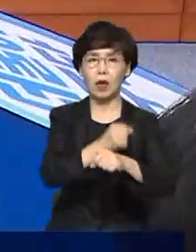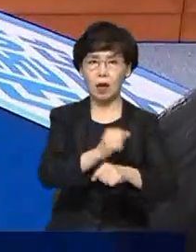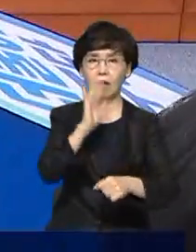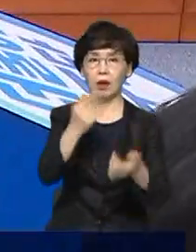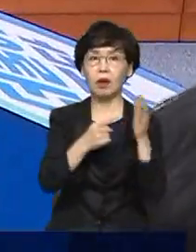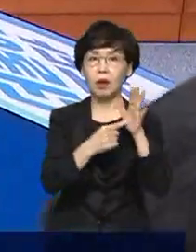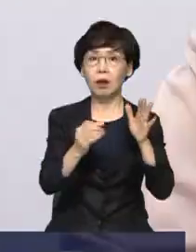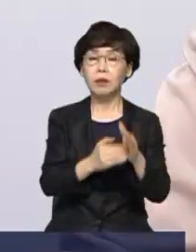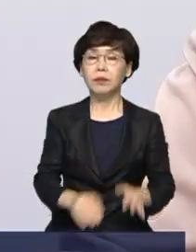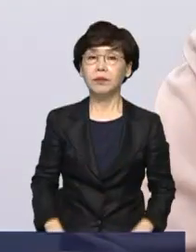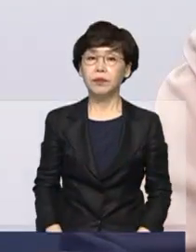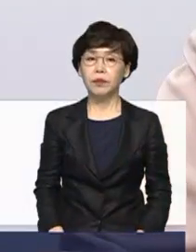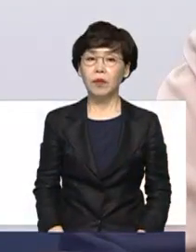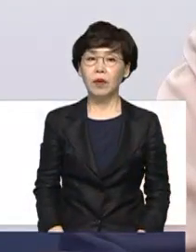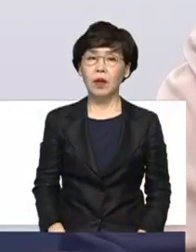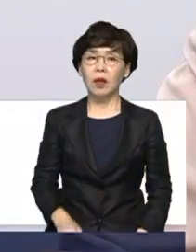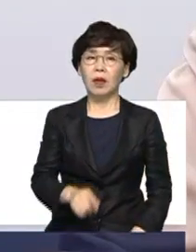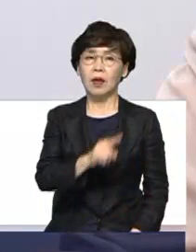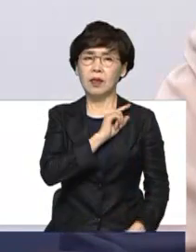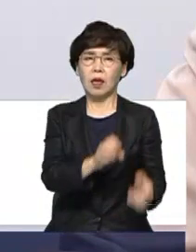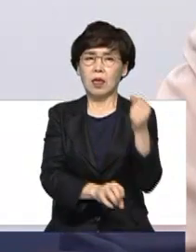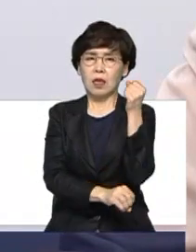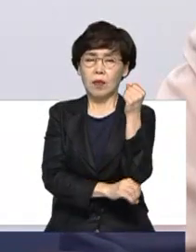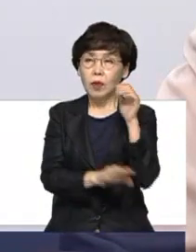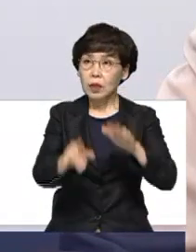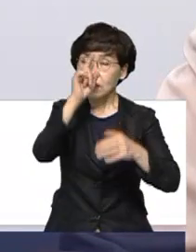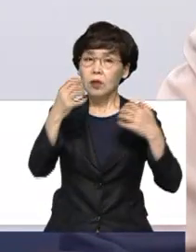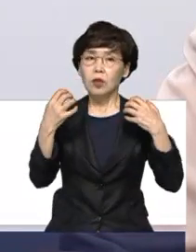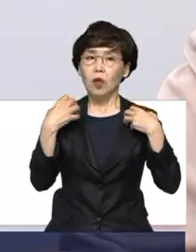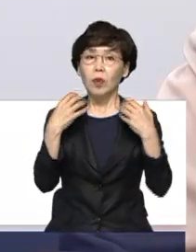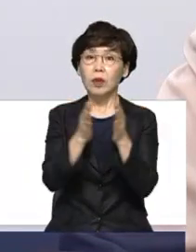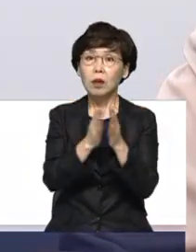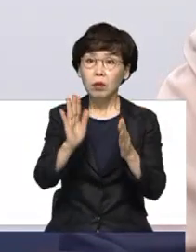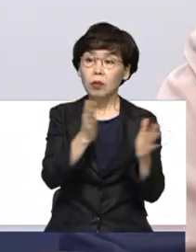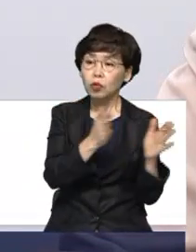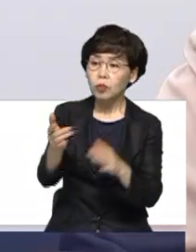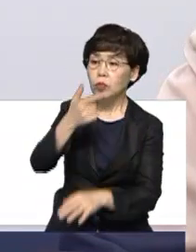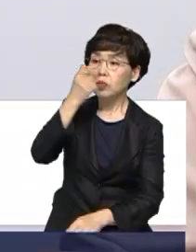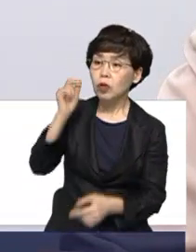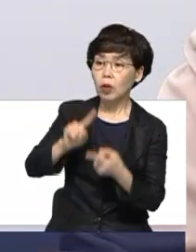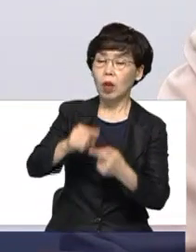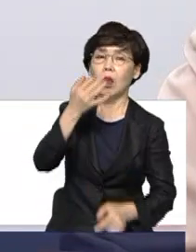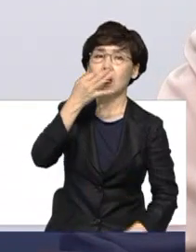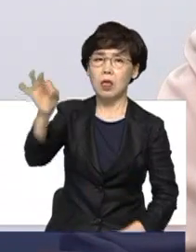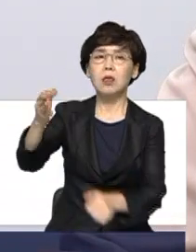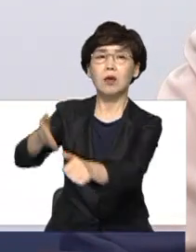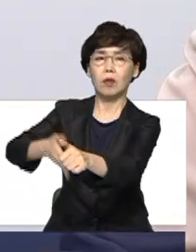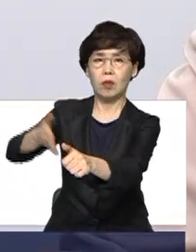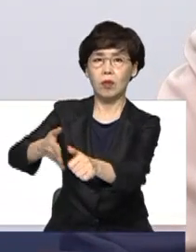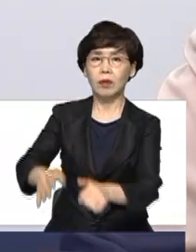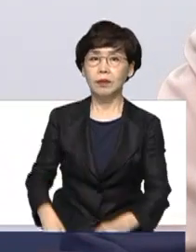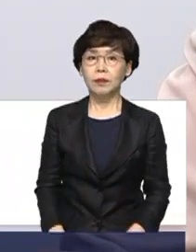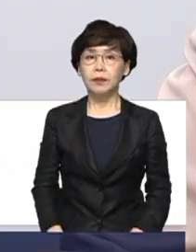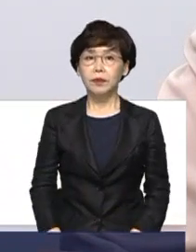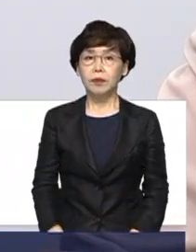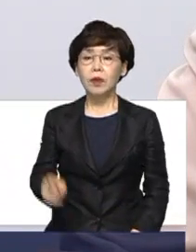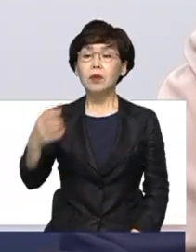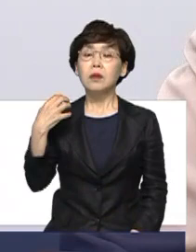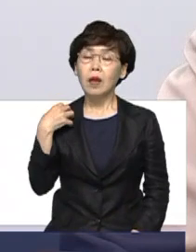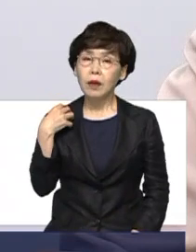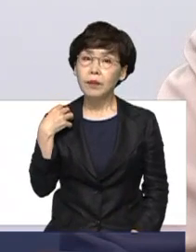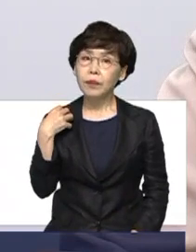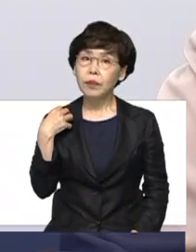주장했습니다. 최소한 이 정부 들어서 있었던 준비 부족에 대해 인정하기 바랍니다. 그